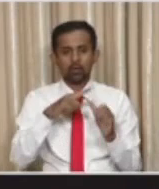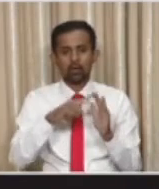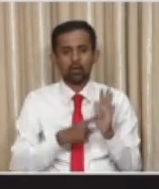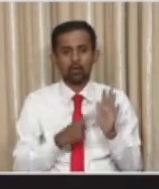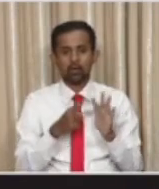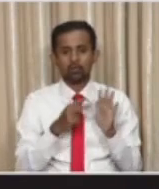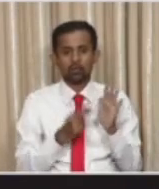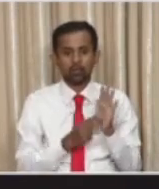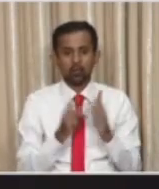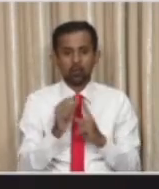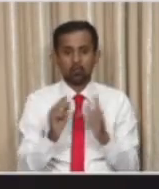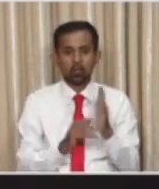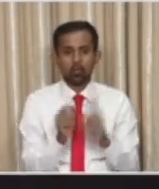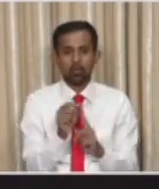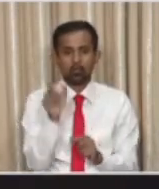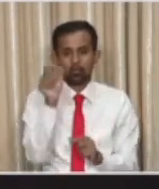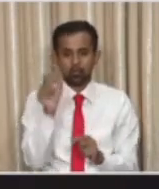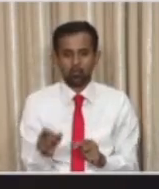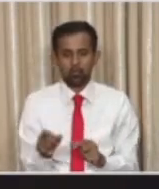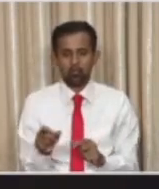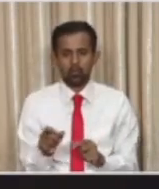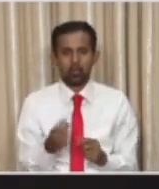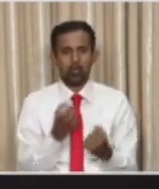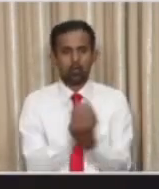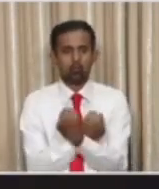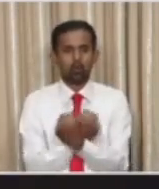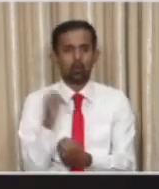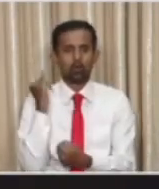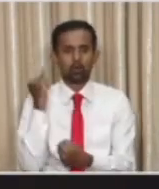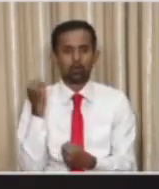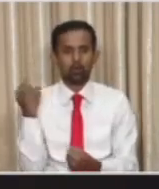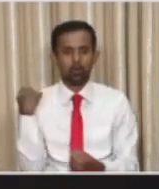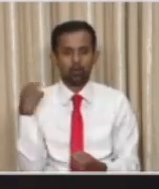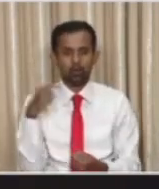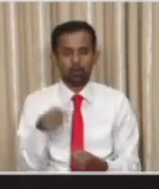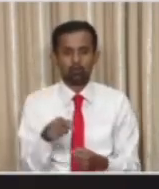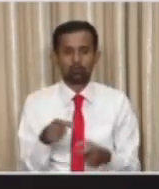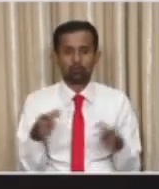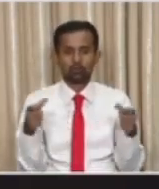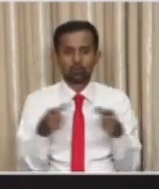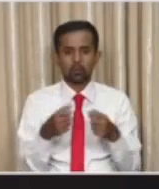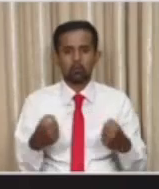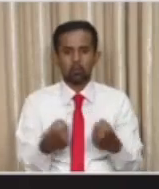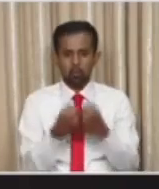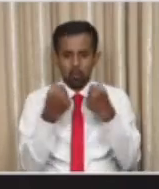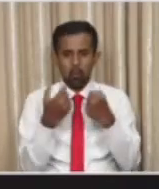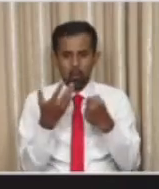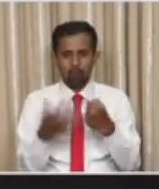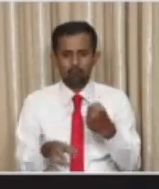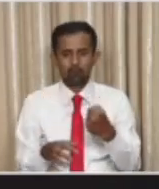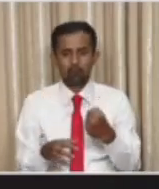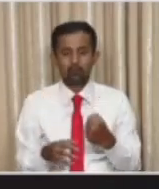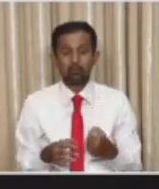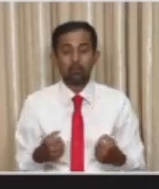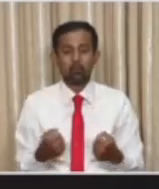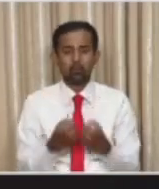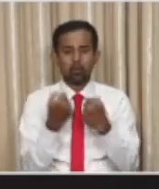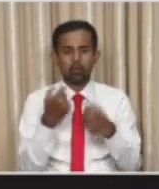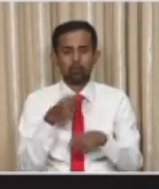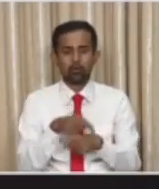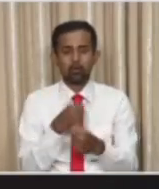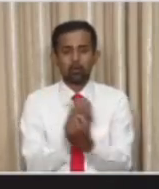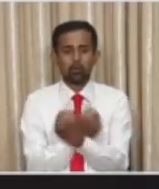පොන්නම්බල මන්ත්‍රීතුමාට යම් ආකාරයේ පොලිසිය නිලධාරියෙක් සමග මත ගැටුමකට යනවා. ඒ යනකොට ඒ